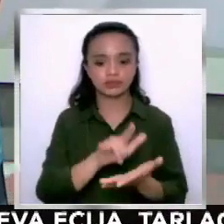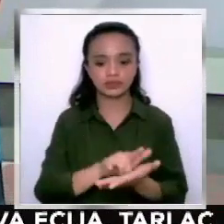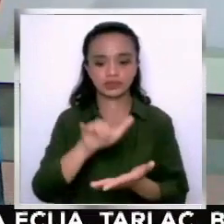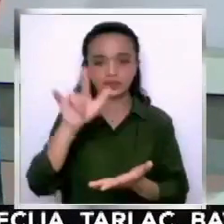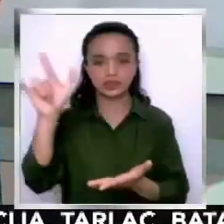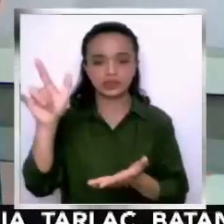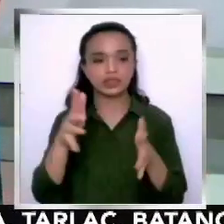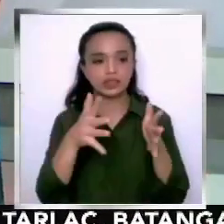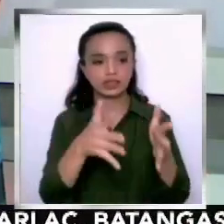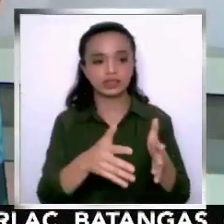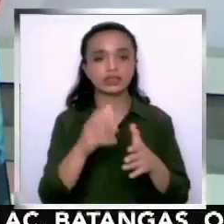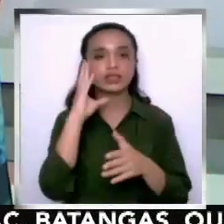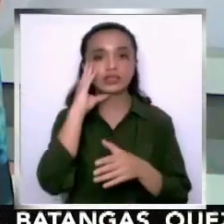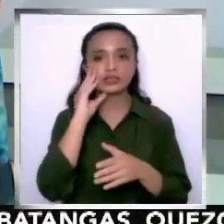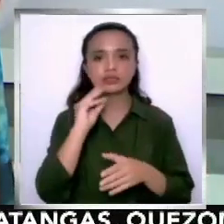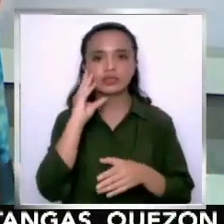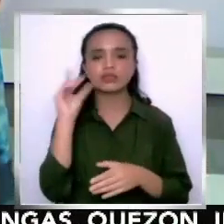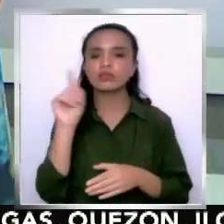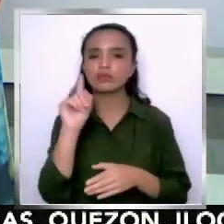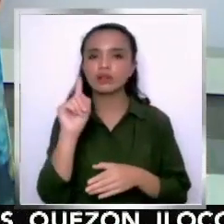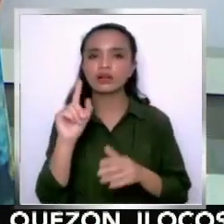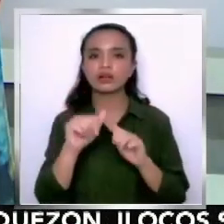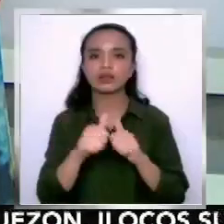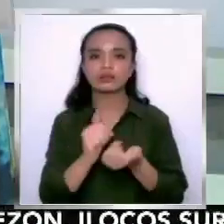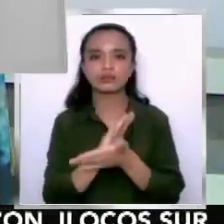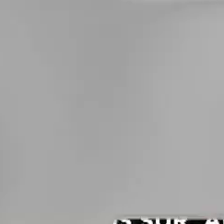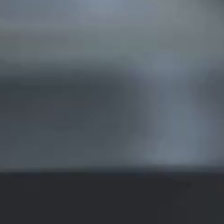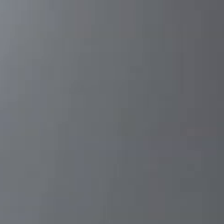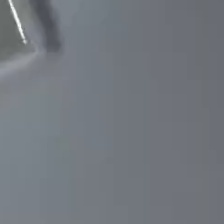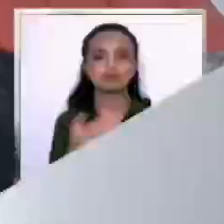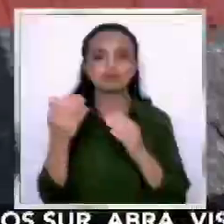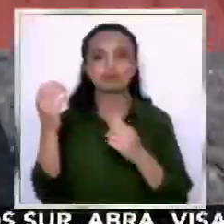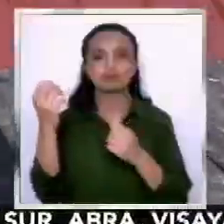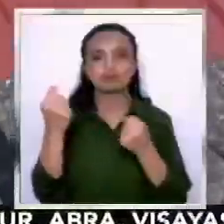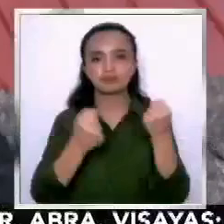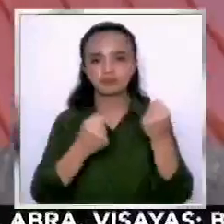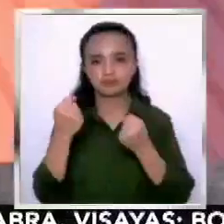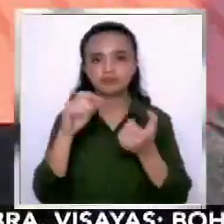isang piloto. Yan ang tinutukan ni Marisol Abdurrahman.